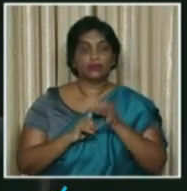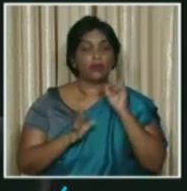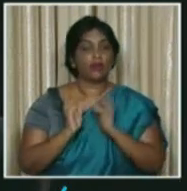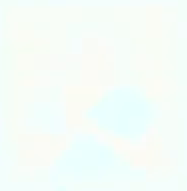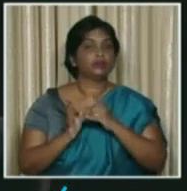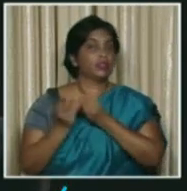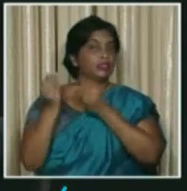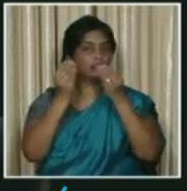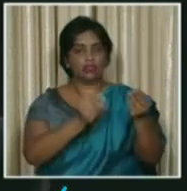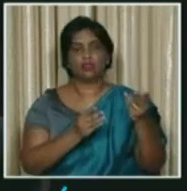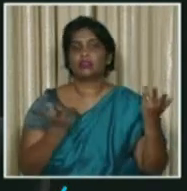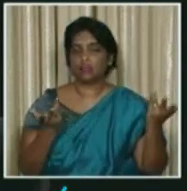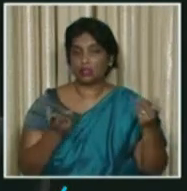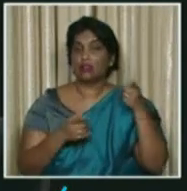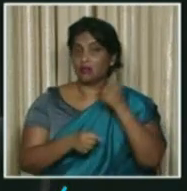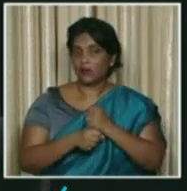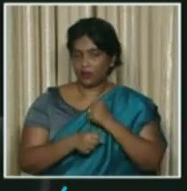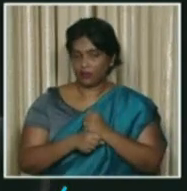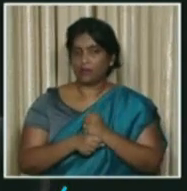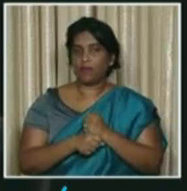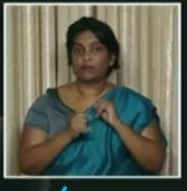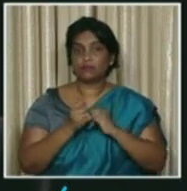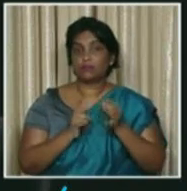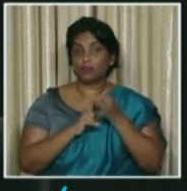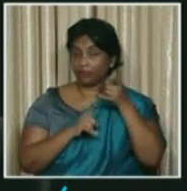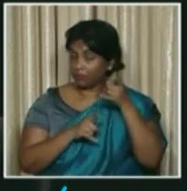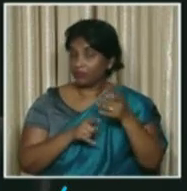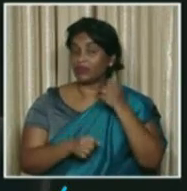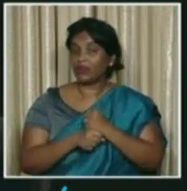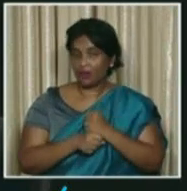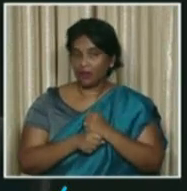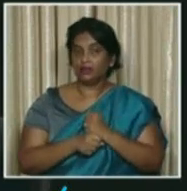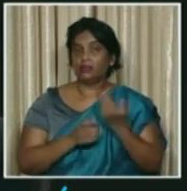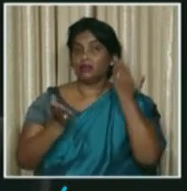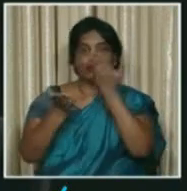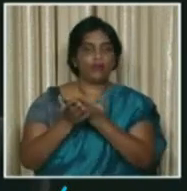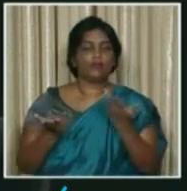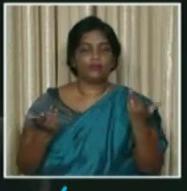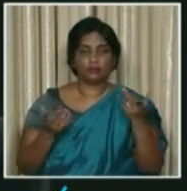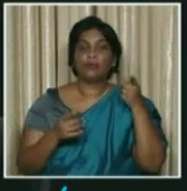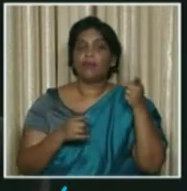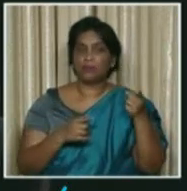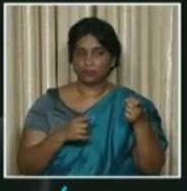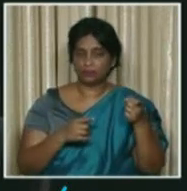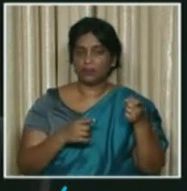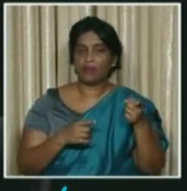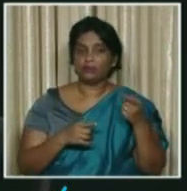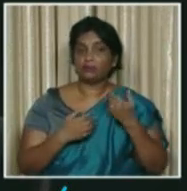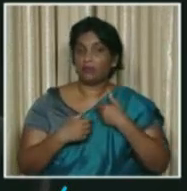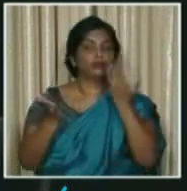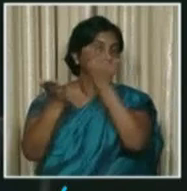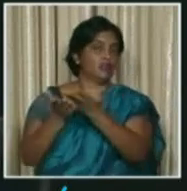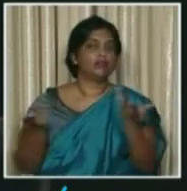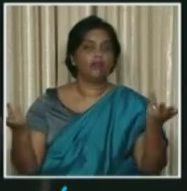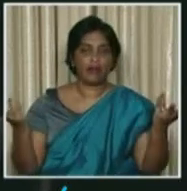ඉදිරිපත් කරන්නේ නැත්තේ. එතකොට මේගොල්ලන්ගේ රජය මේ සජිත්ලාගේ රජය තමයි ඉදිරිපත් කරන්නේ නැත්තේ. එතකොට ඒකට අපේ රජය පලි